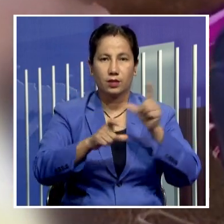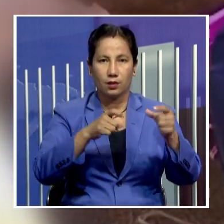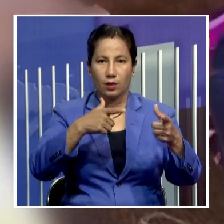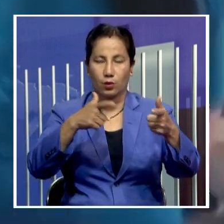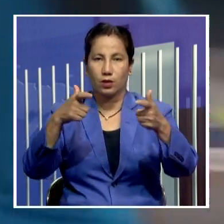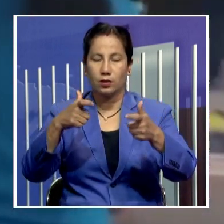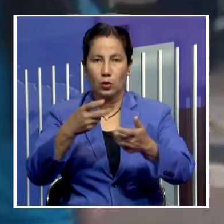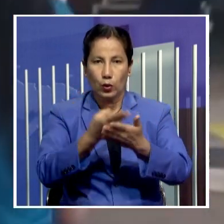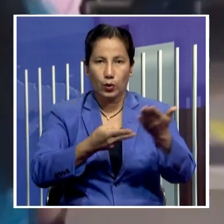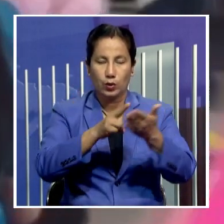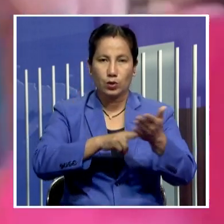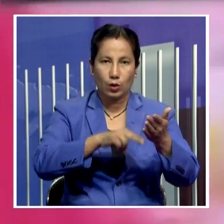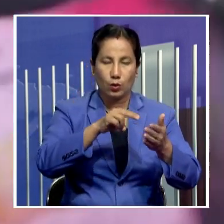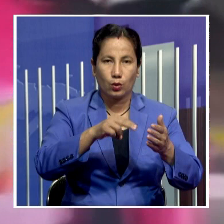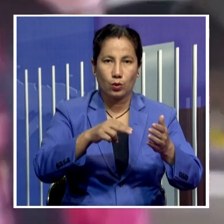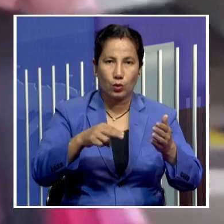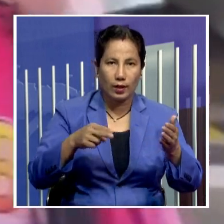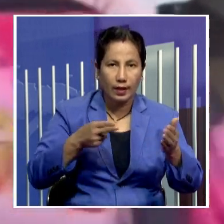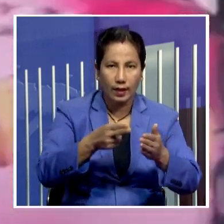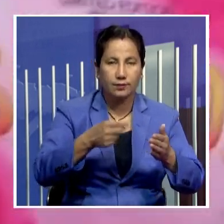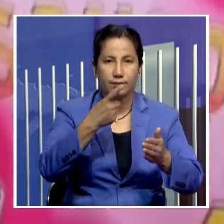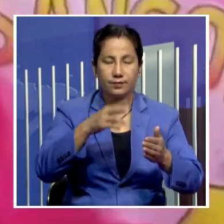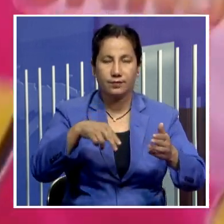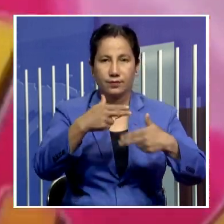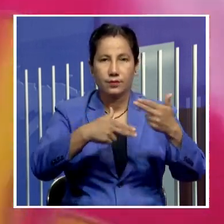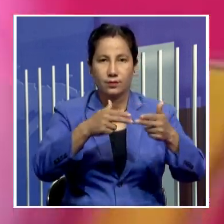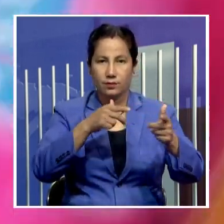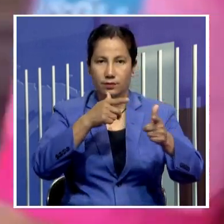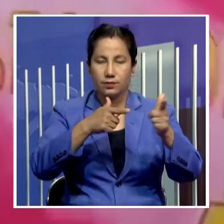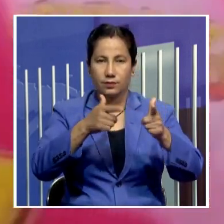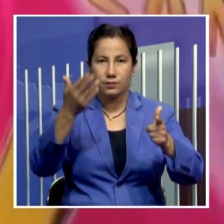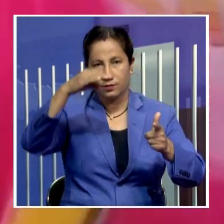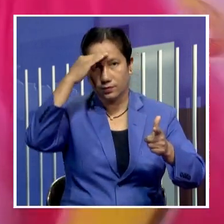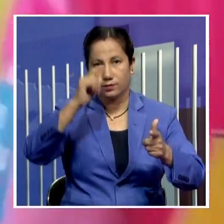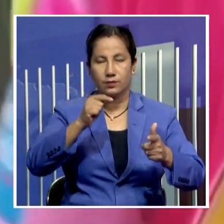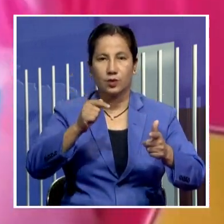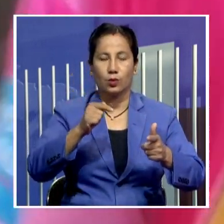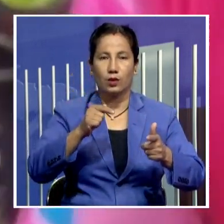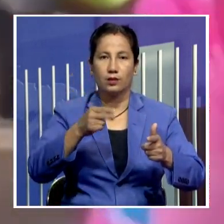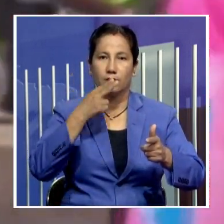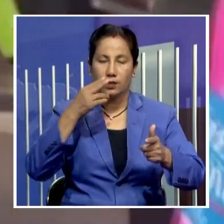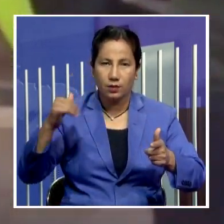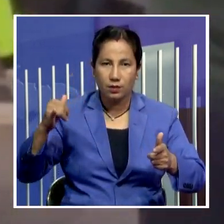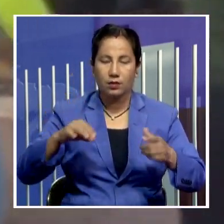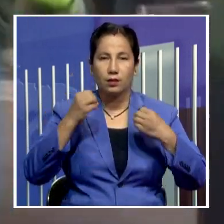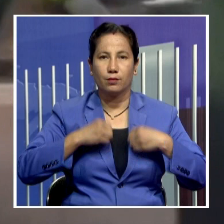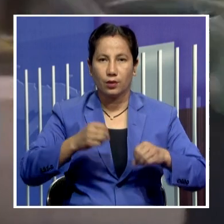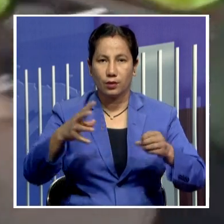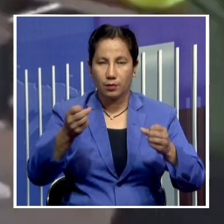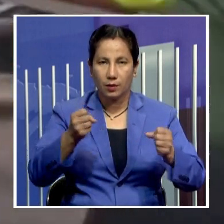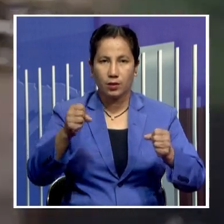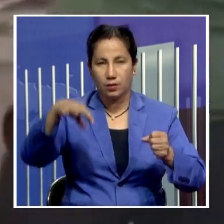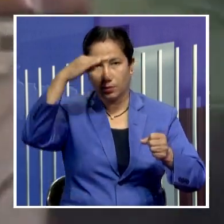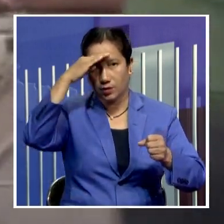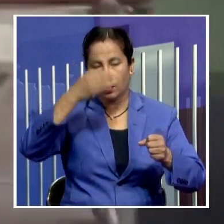गोलीसँगै चक्कु प्रहार समेत गरेको बताइएको छ। गोली चलाउने पूर्व प्रहरी हुन् भने उनलाई लागु औषध प्रयोगकर्ता रहेको पाइएपछि